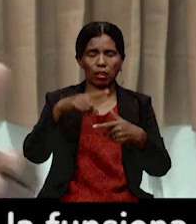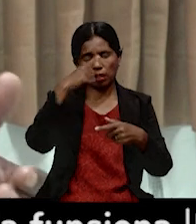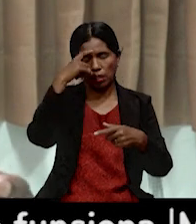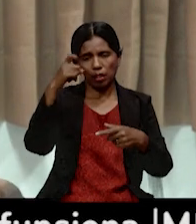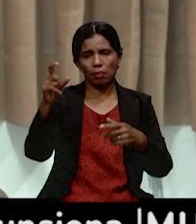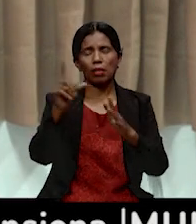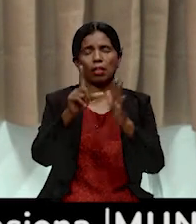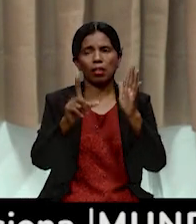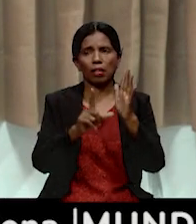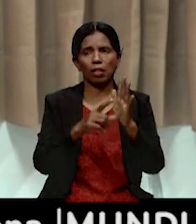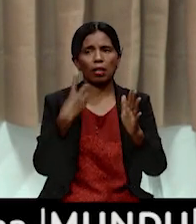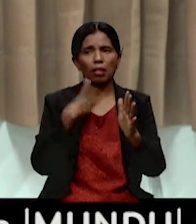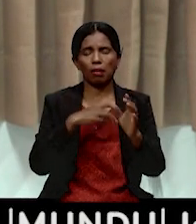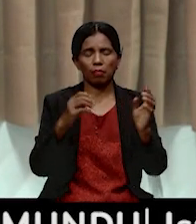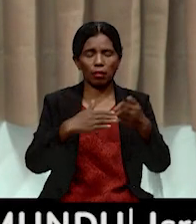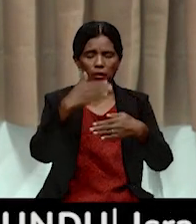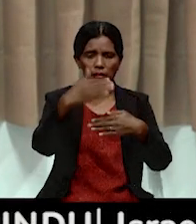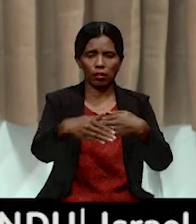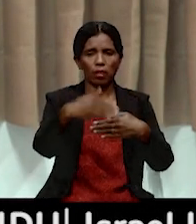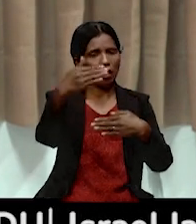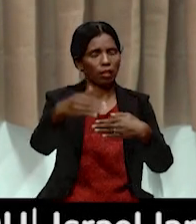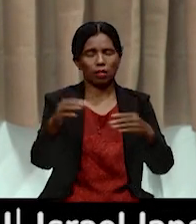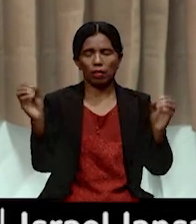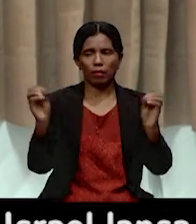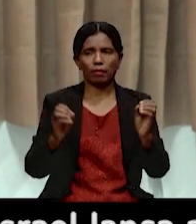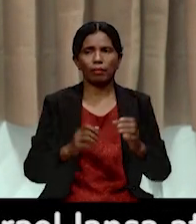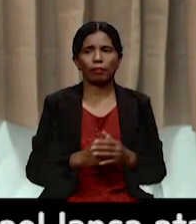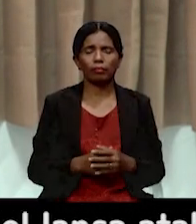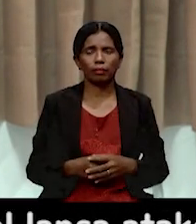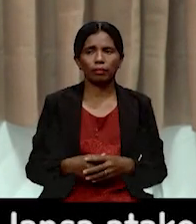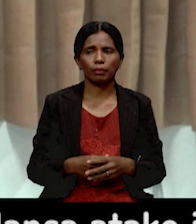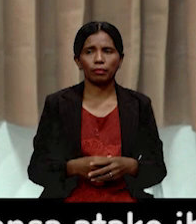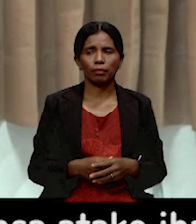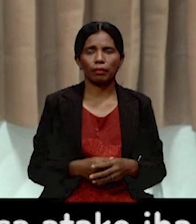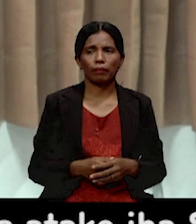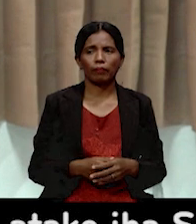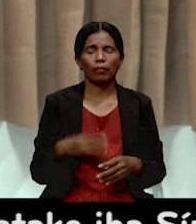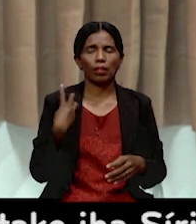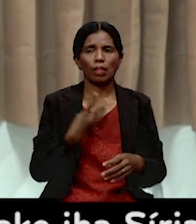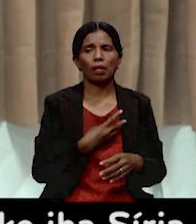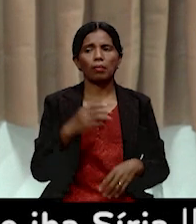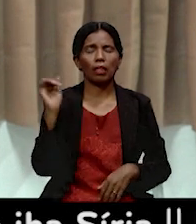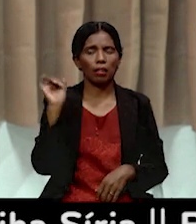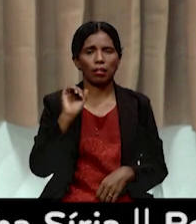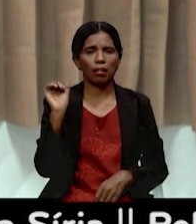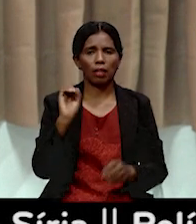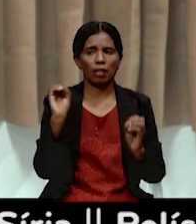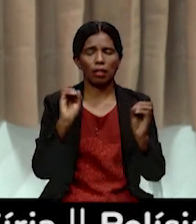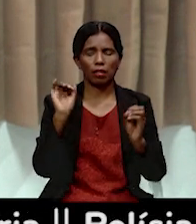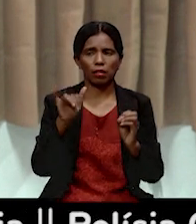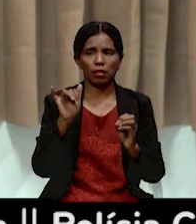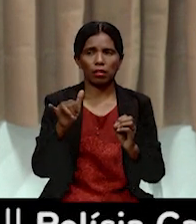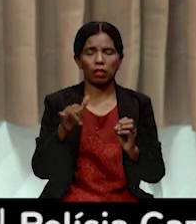legalnya, kami nunggu ultrapasa yang itu ini kriteria. Kami lakukan korra. Ho statement